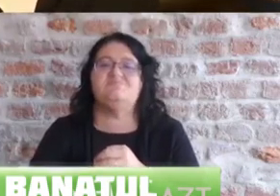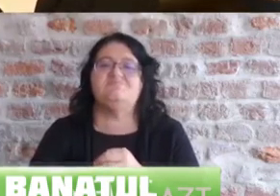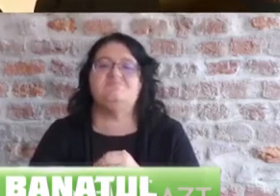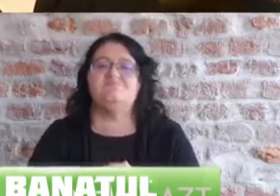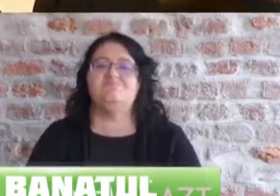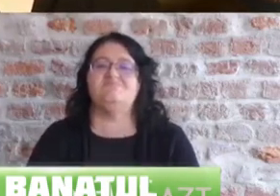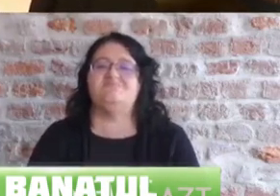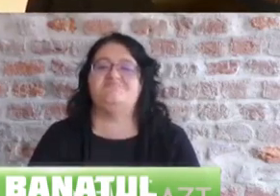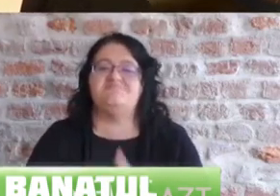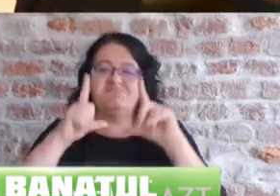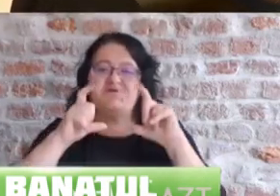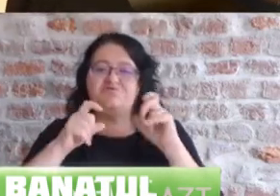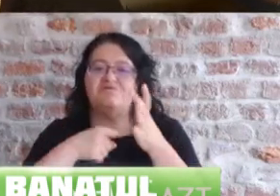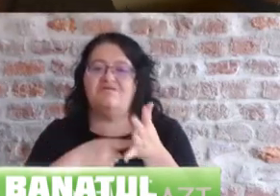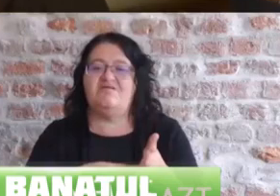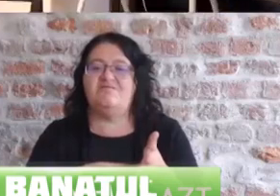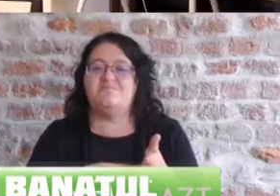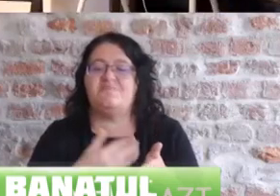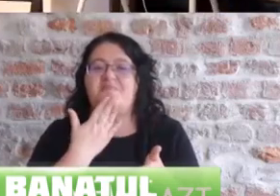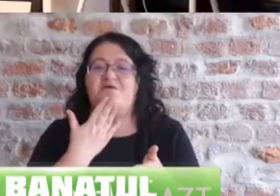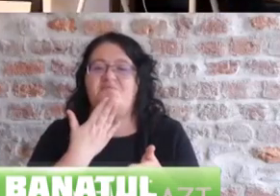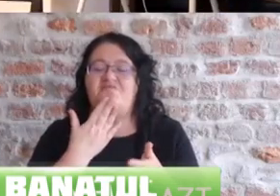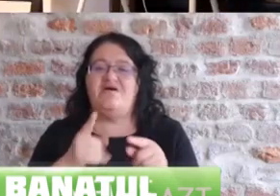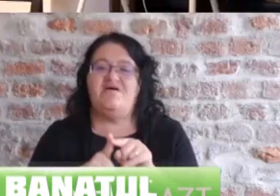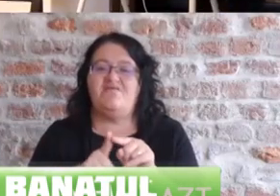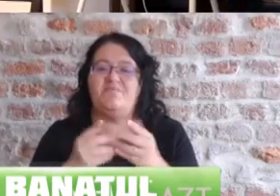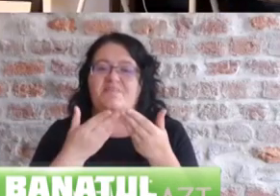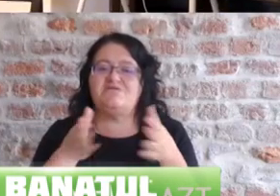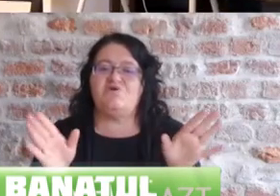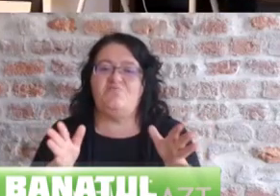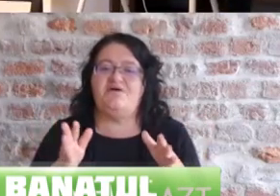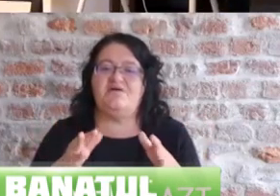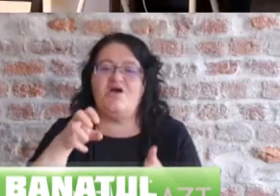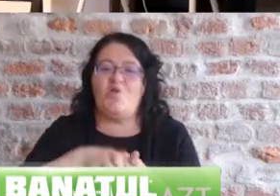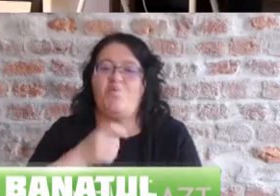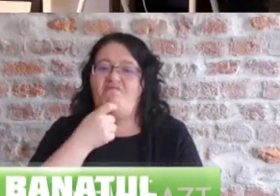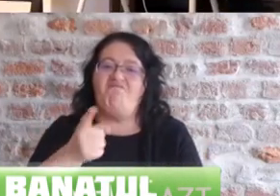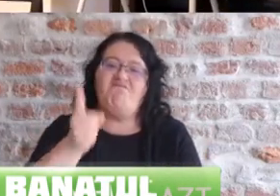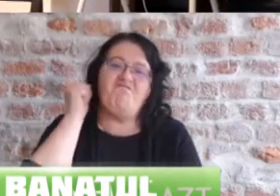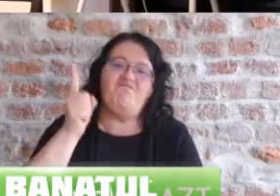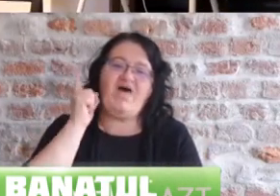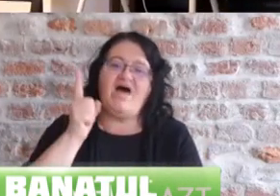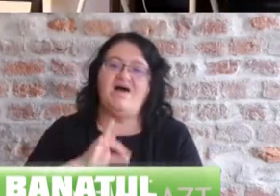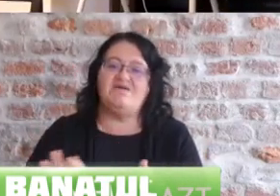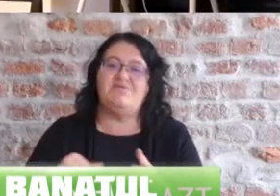aceasta ar fi imaginea. Am vrea să... ca și cum am fi descoperit topografia veche, aceasta